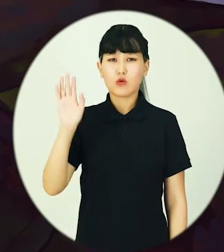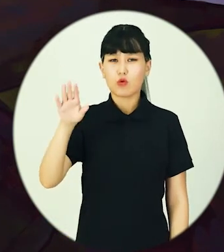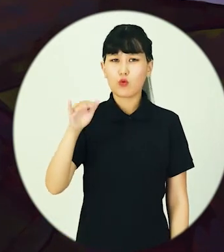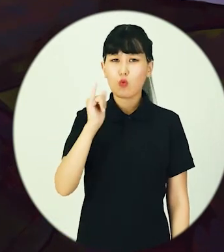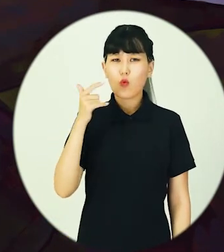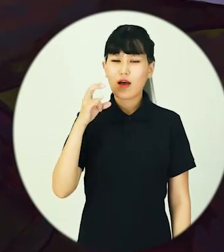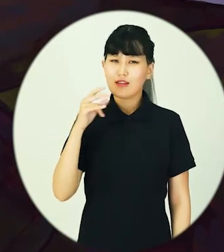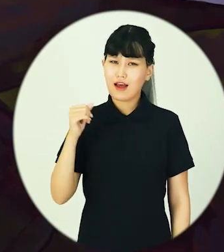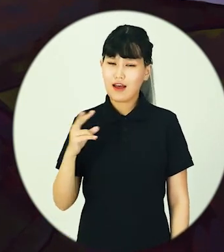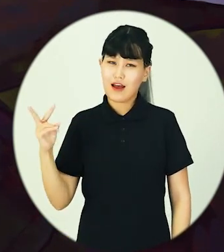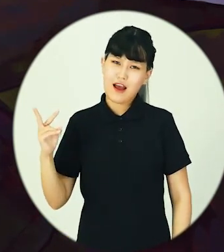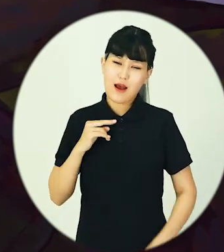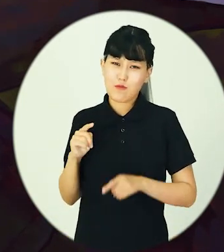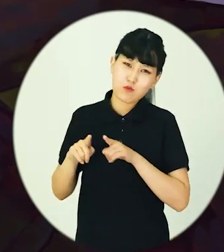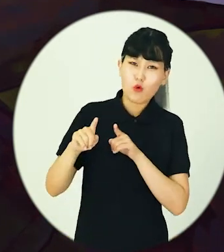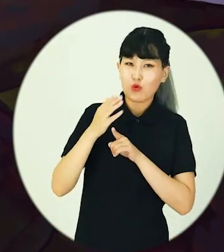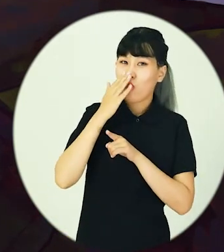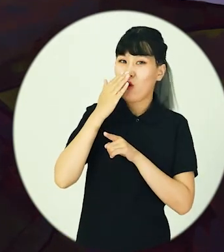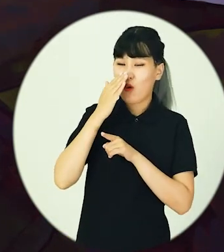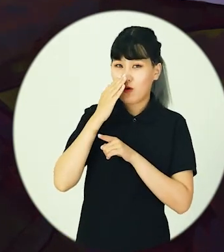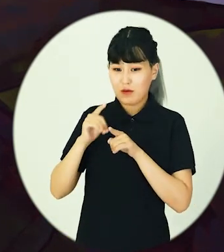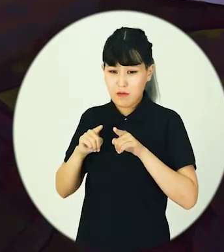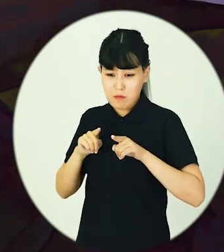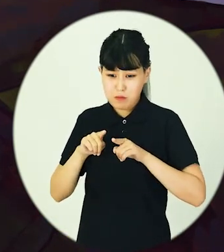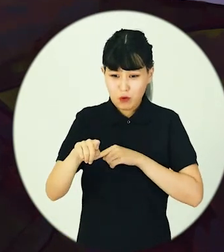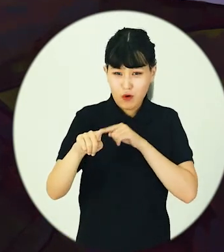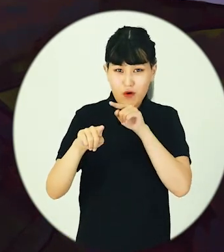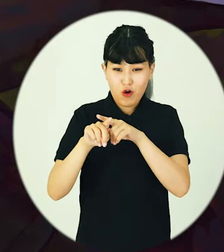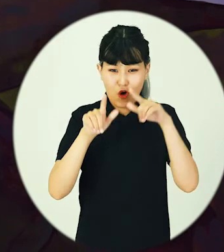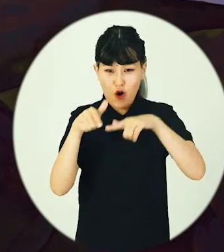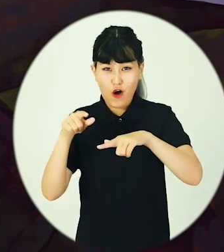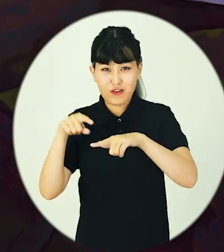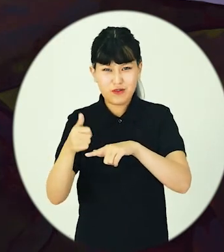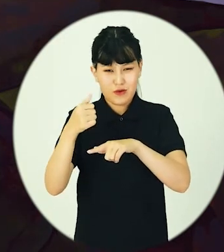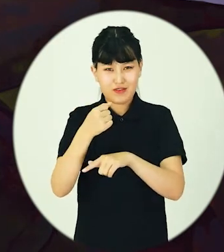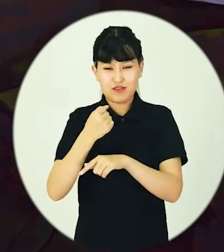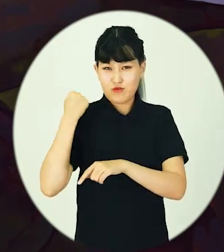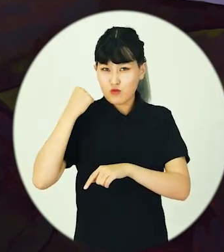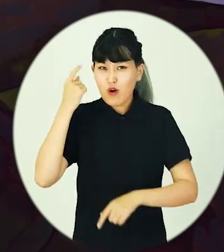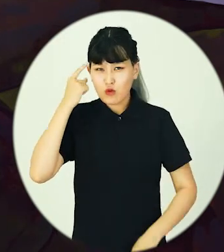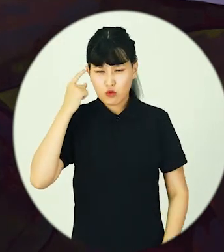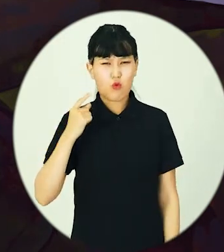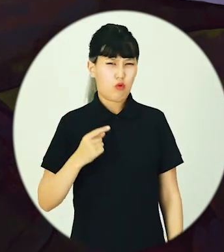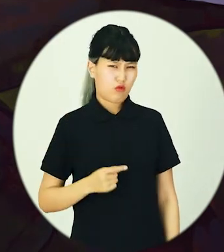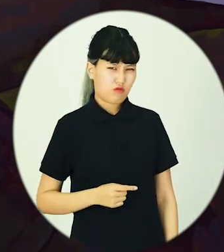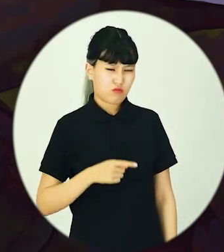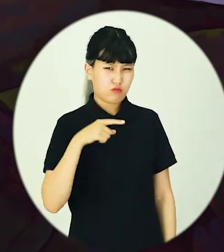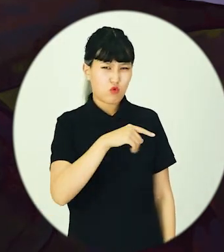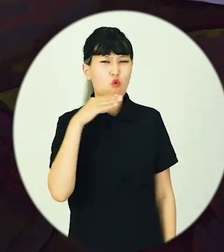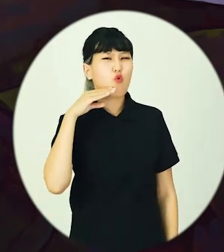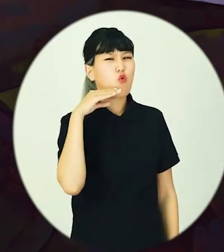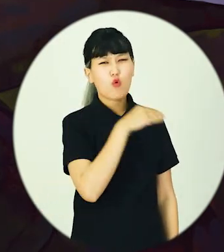Хөөе, Uuganaa, хоёулаа уралдах уу? Тэгэл хоёулаа уралдаад хинэн дөрүүж гол дээр очино ялагч юу?